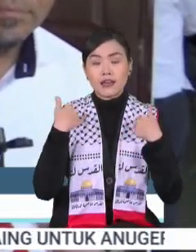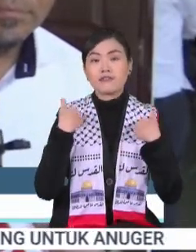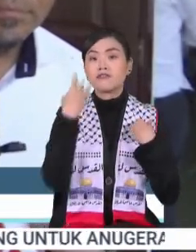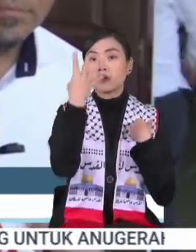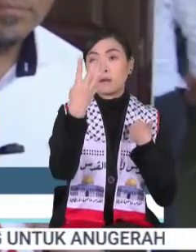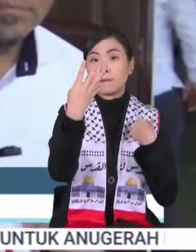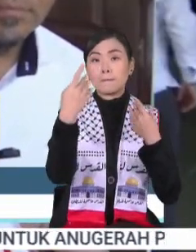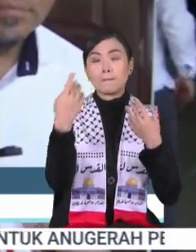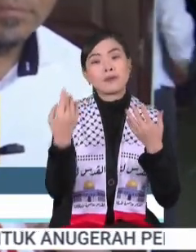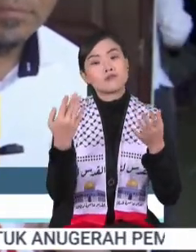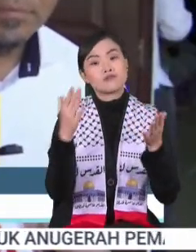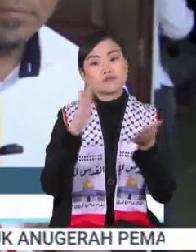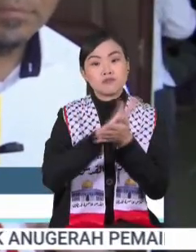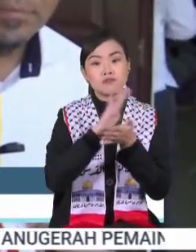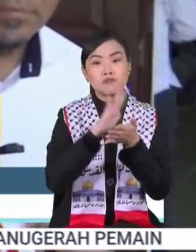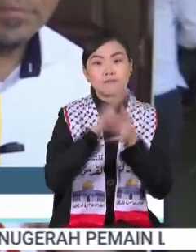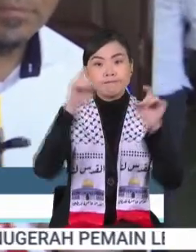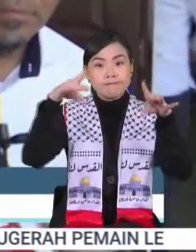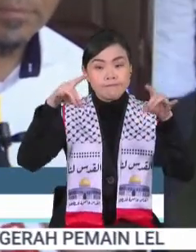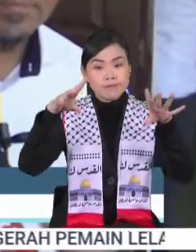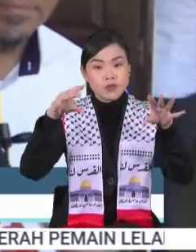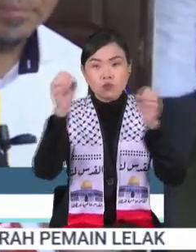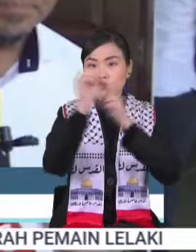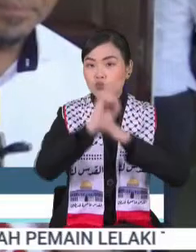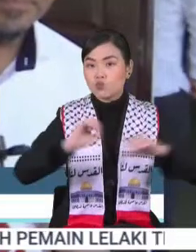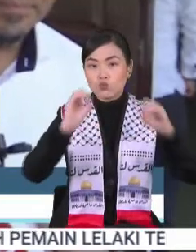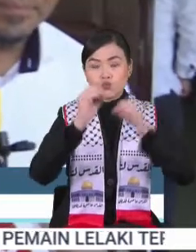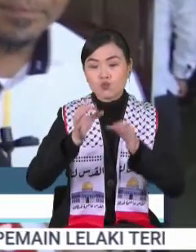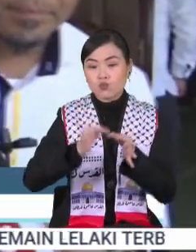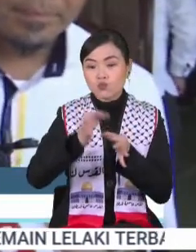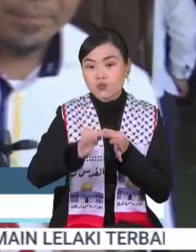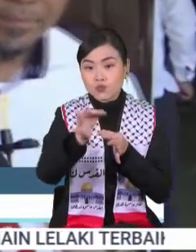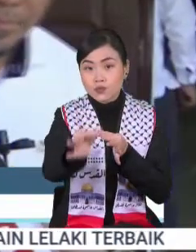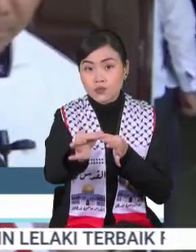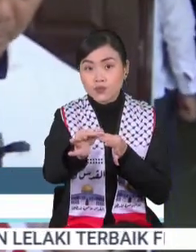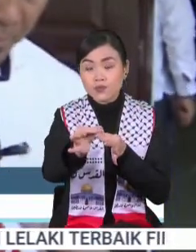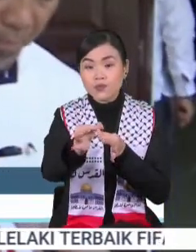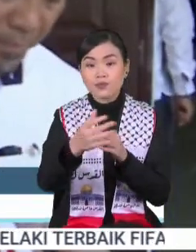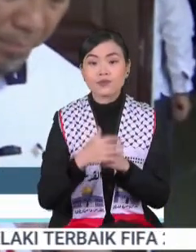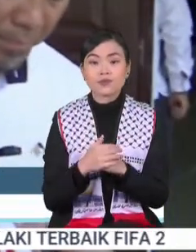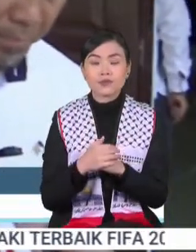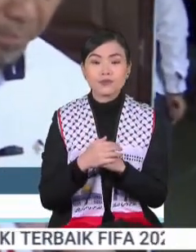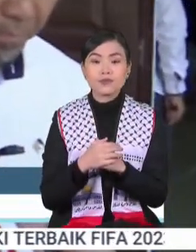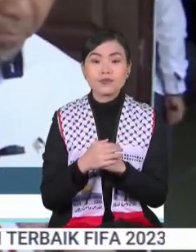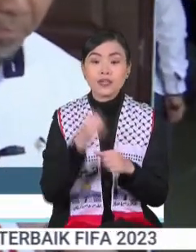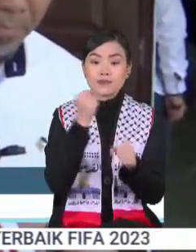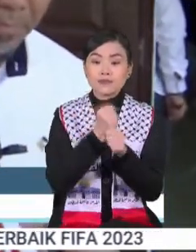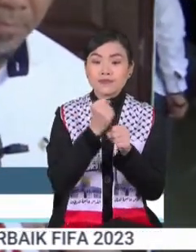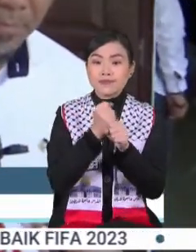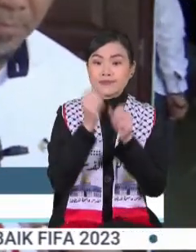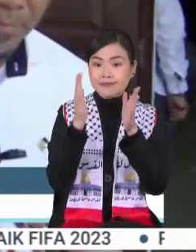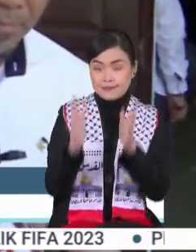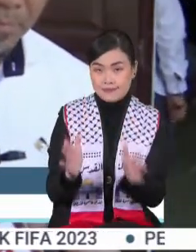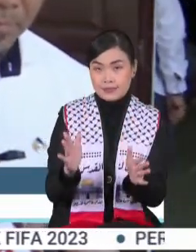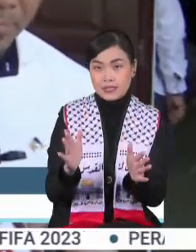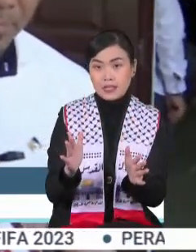SPM pada hari tersebut makna tiada penangguhan petug-petug akan